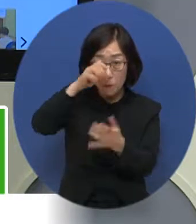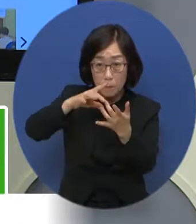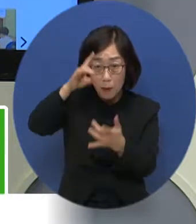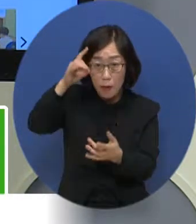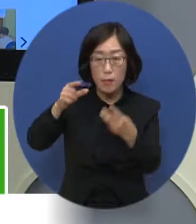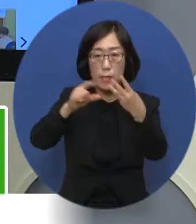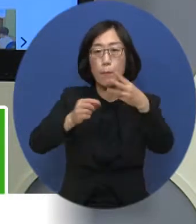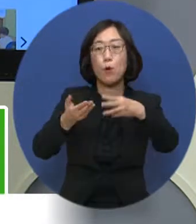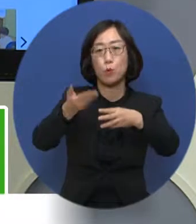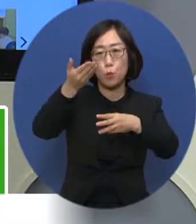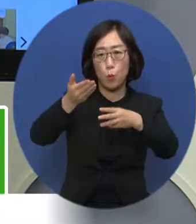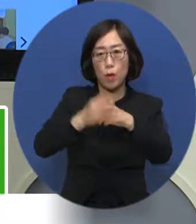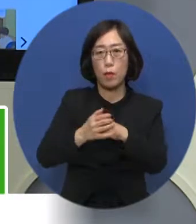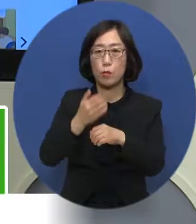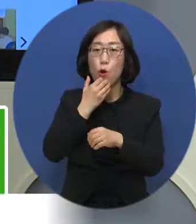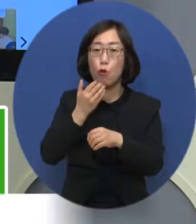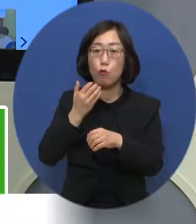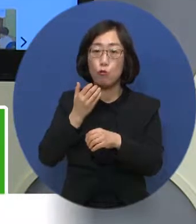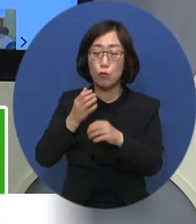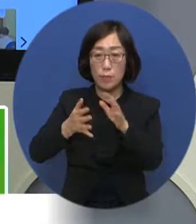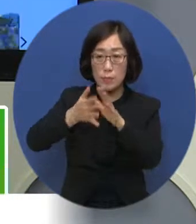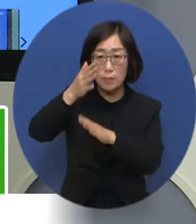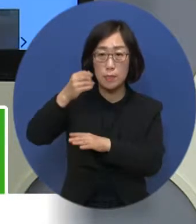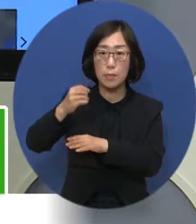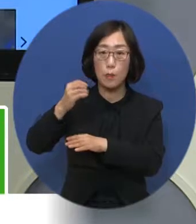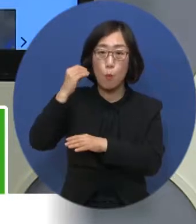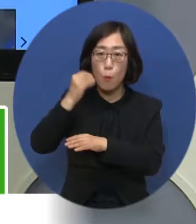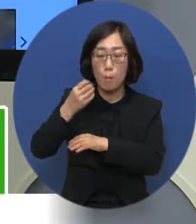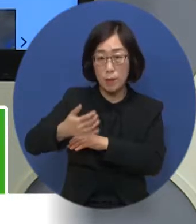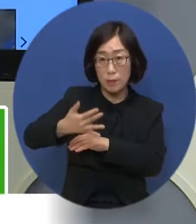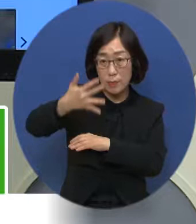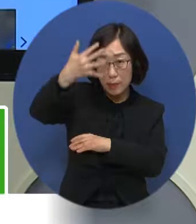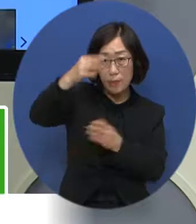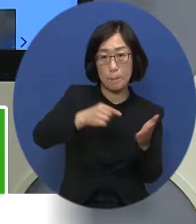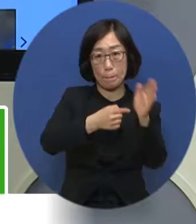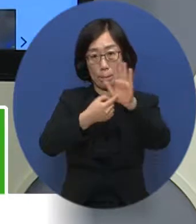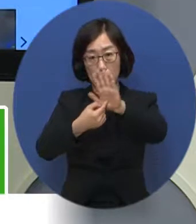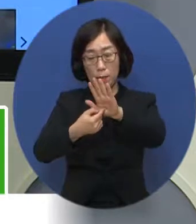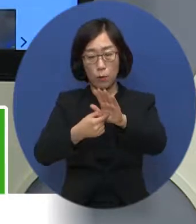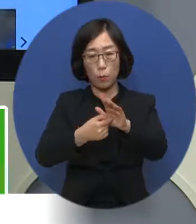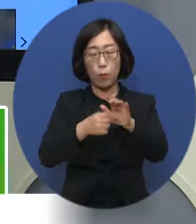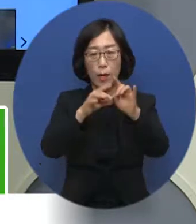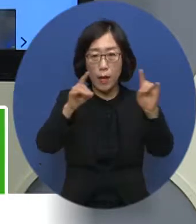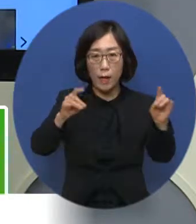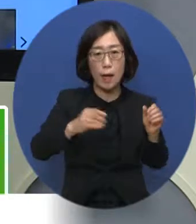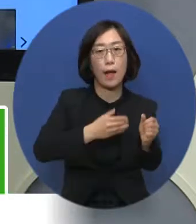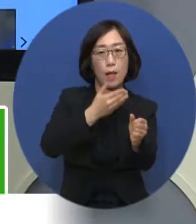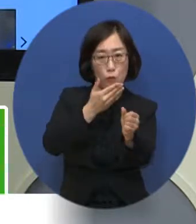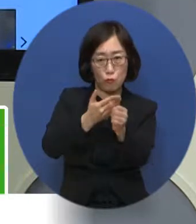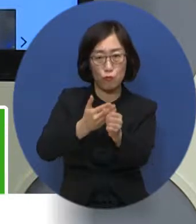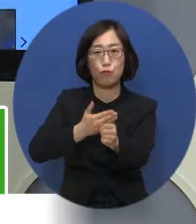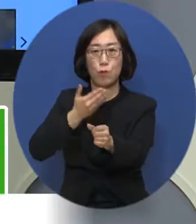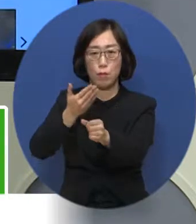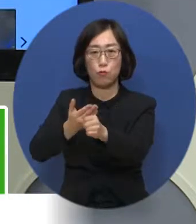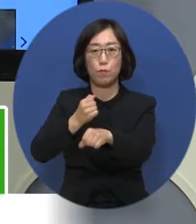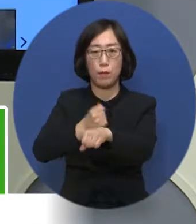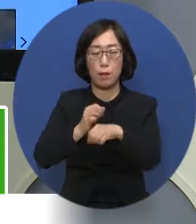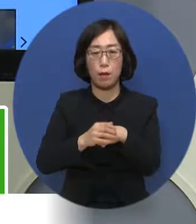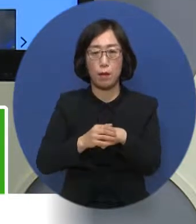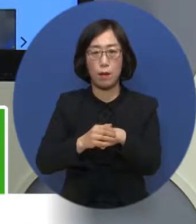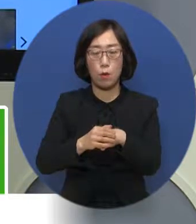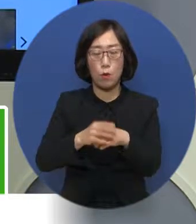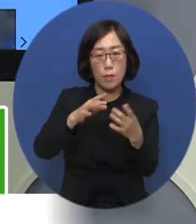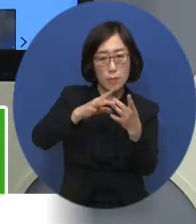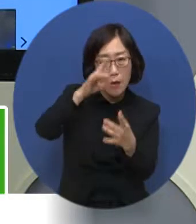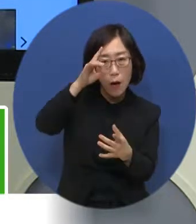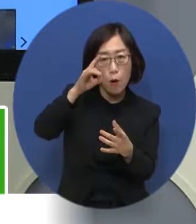3월 초에 서울시 홈페이지에 공개하고 선정 단체의 개별 통지 할 계획입니다 공익사업 선정 위원회